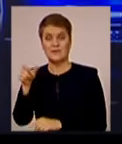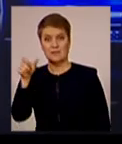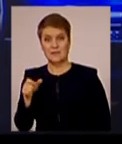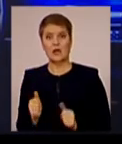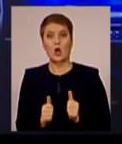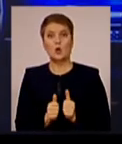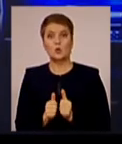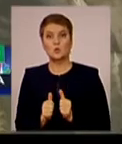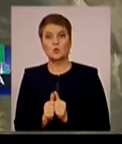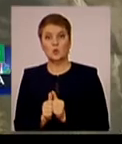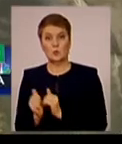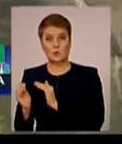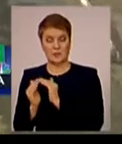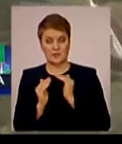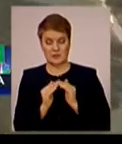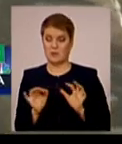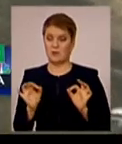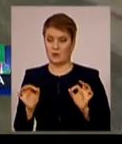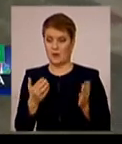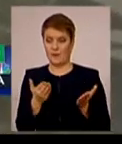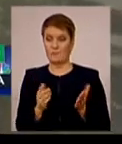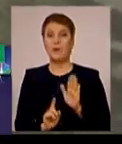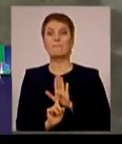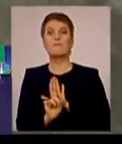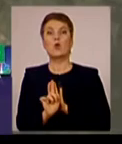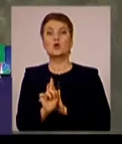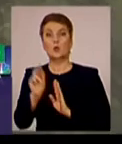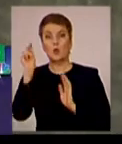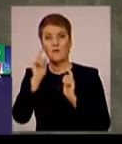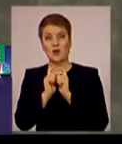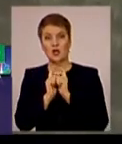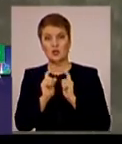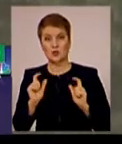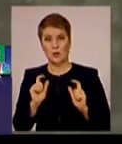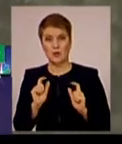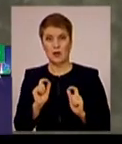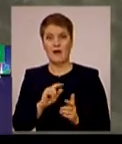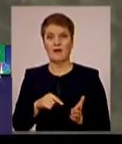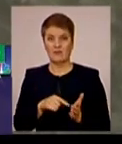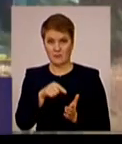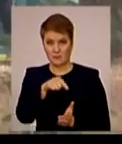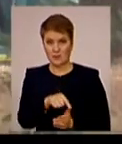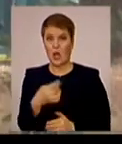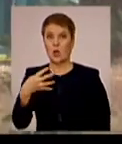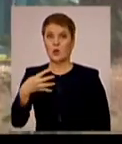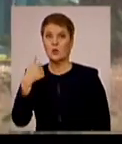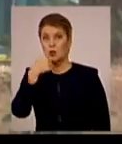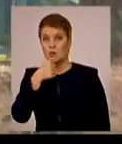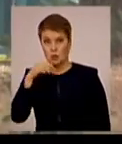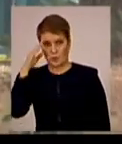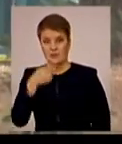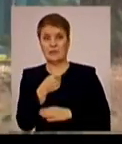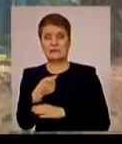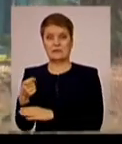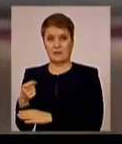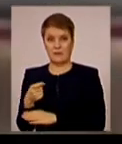Близнякова. На цих кадрах початкова школа Ранчо Техама – це одне з місць, де 44-річний чоловік відкривав вогонь. Як повідомляє